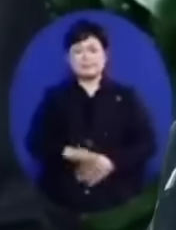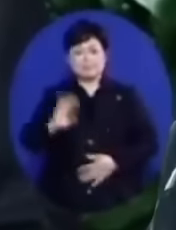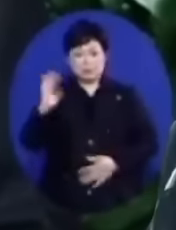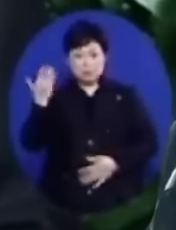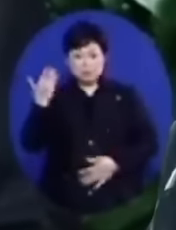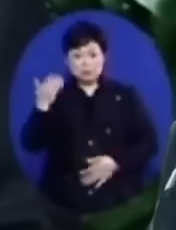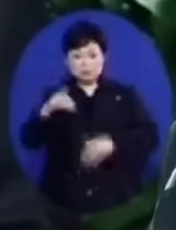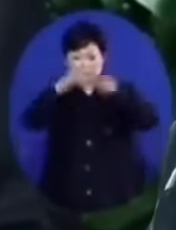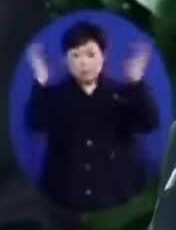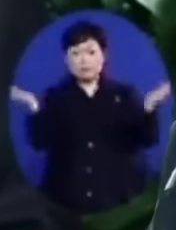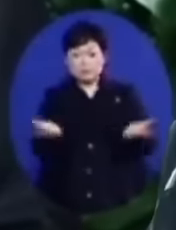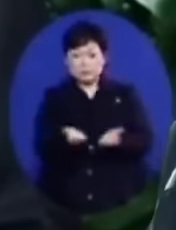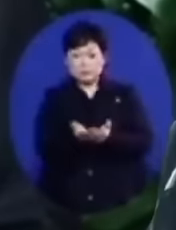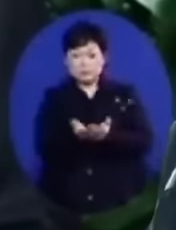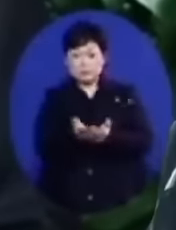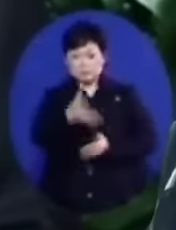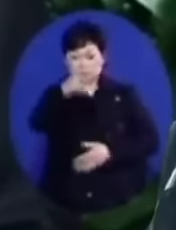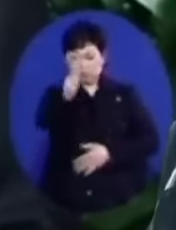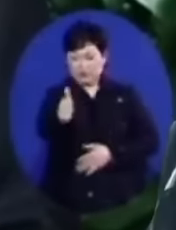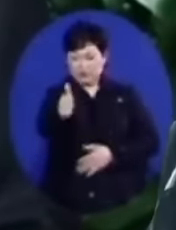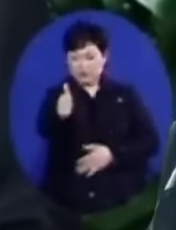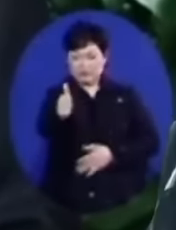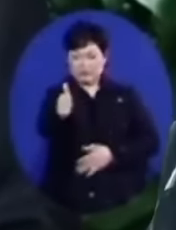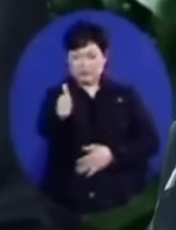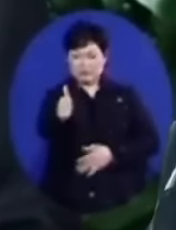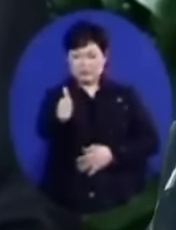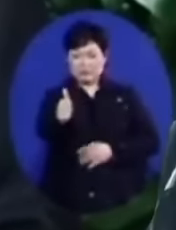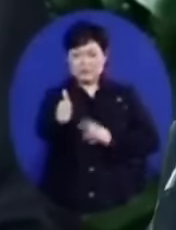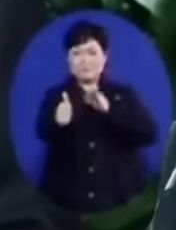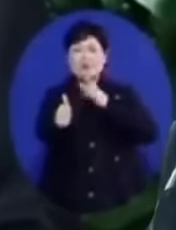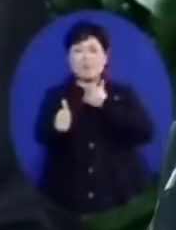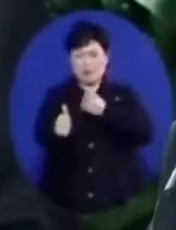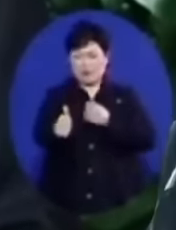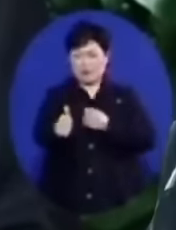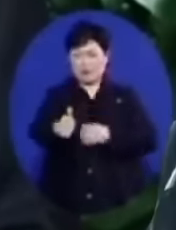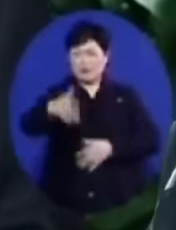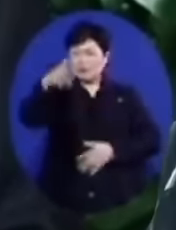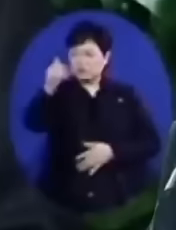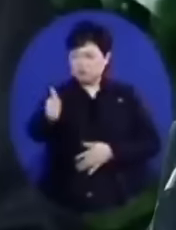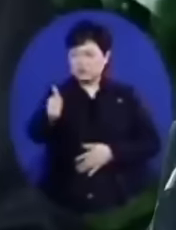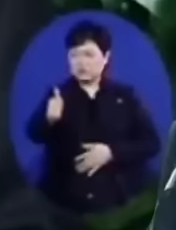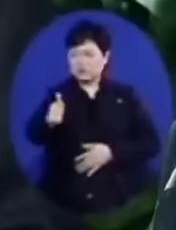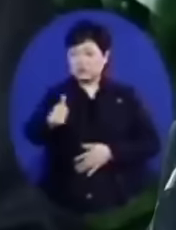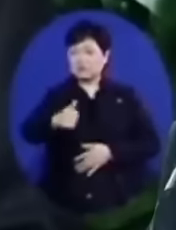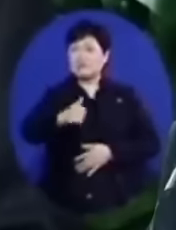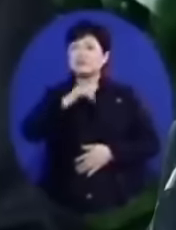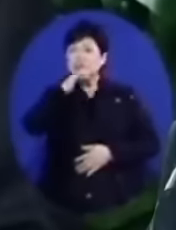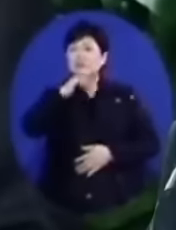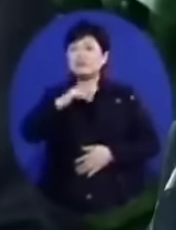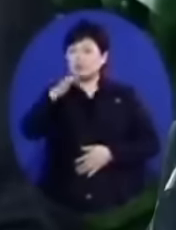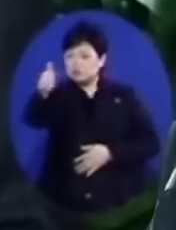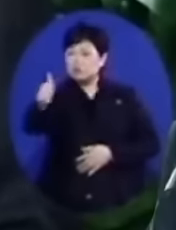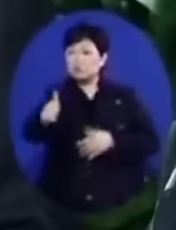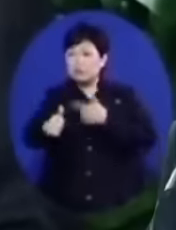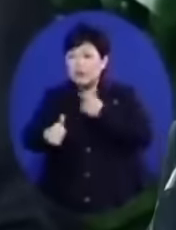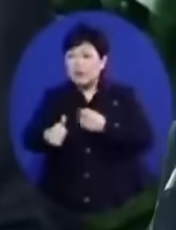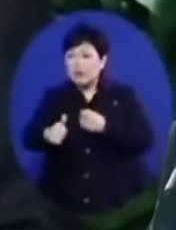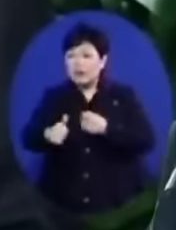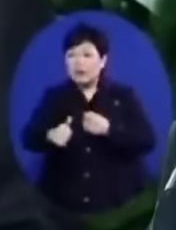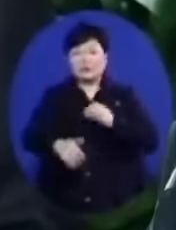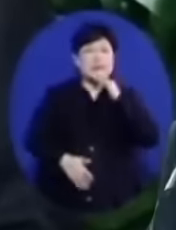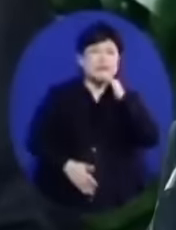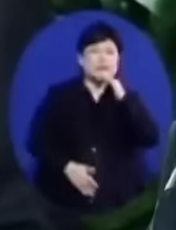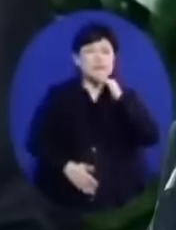요사이는 전부 주인이 돼서 기다리지 않고 지 마음대로 행합니다. 그게 큰일인